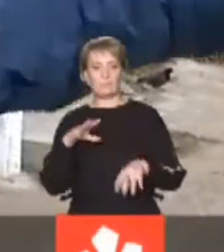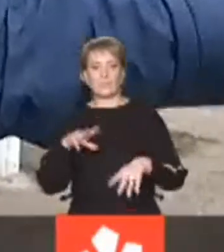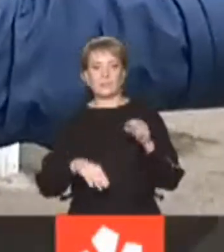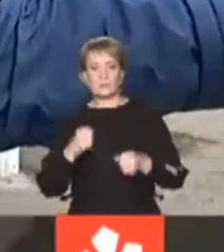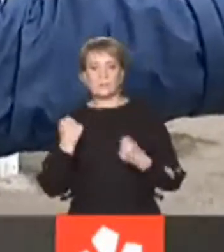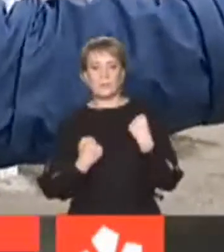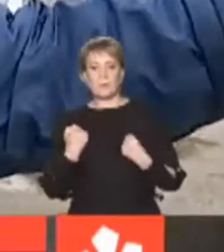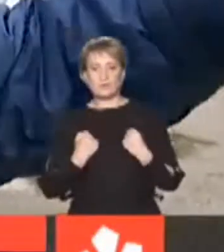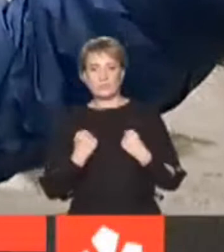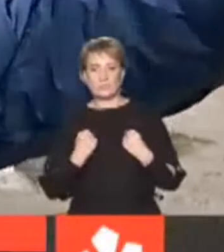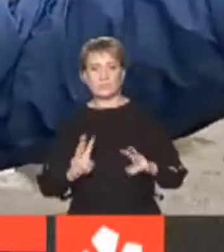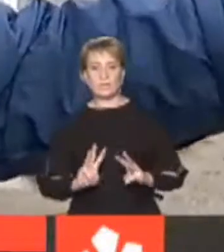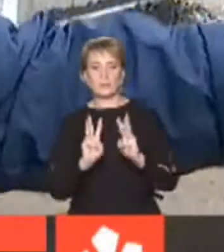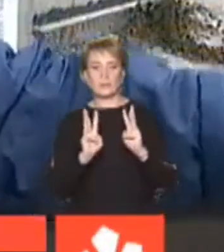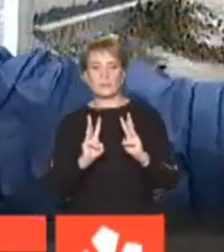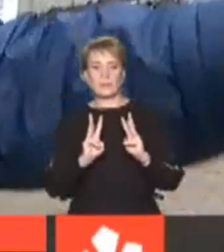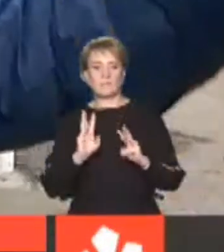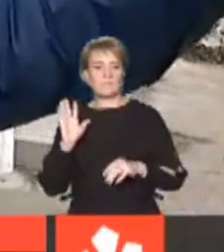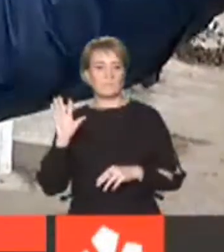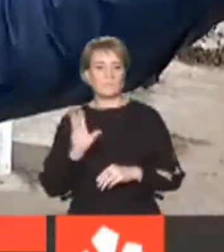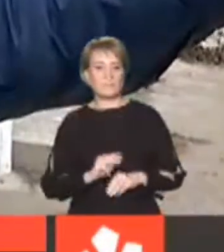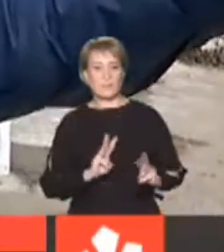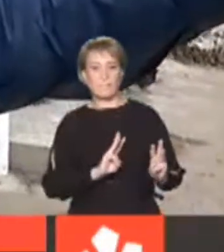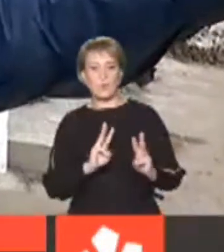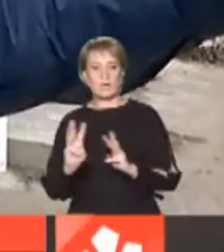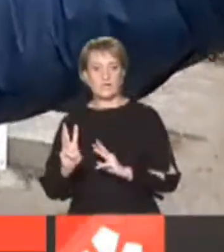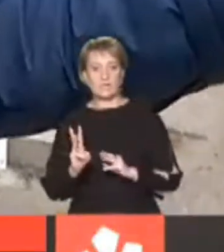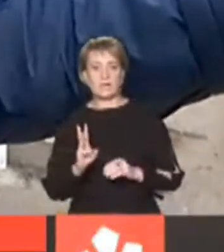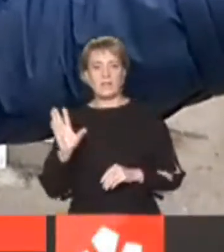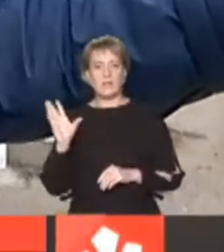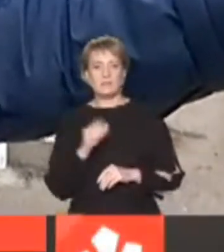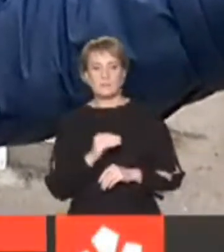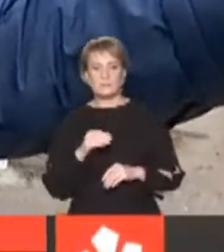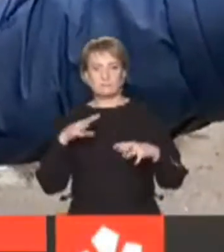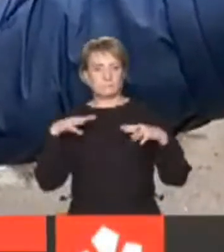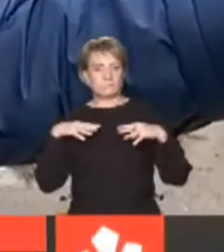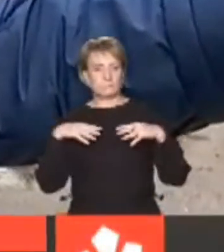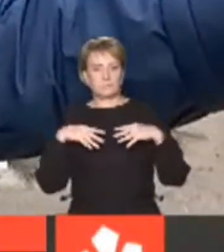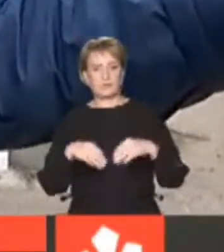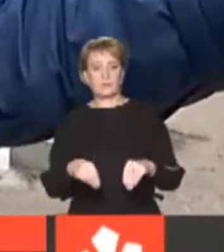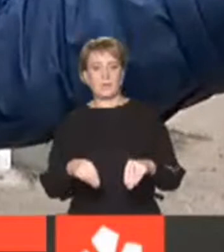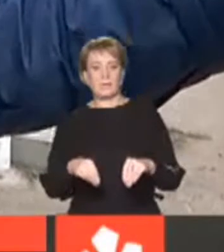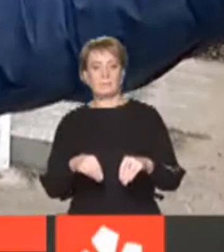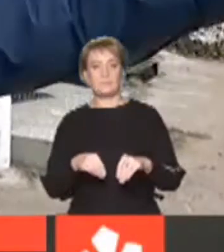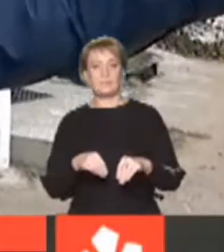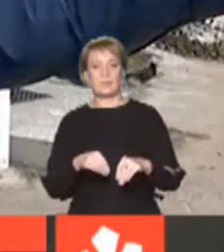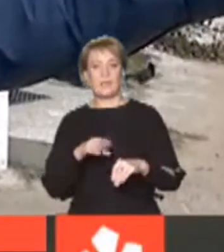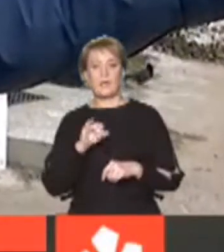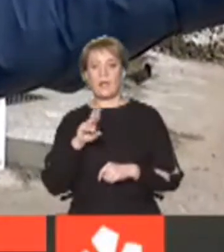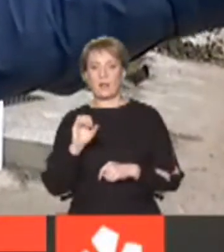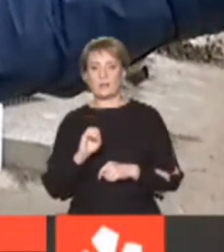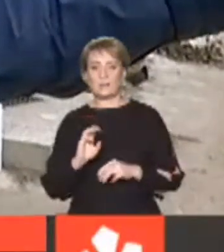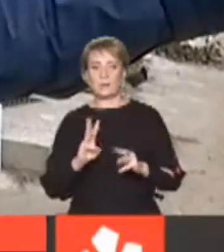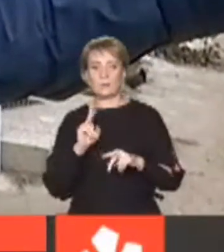сусідська машина згоріла, погоріло абсолютно все. Тут загорілося нібито з котла з тієї мойки, але котли